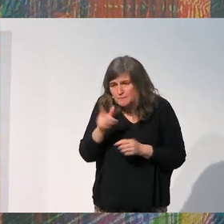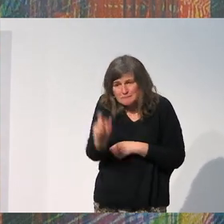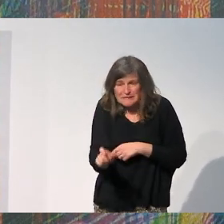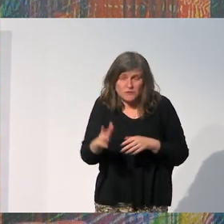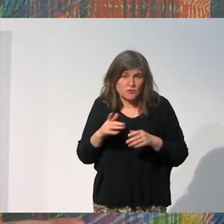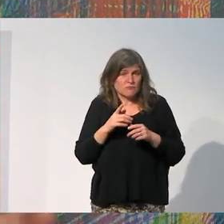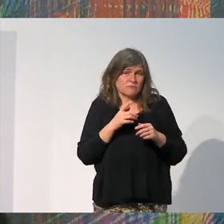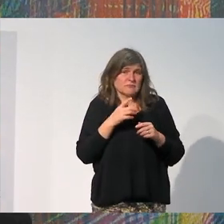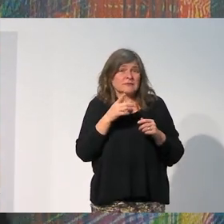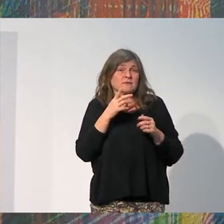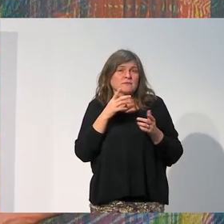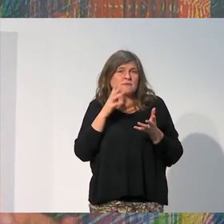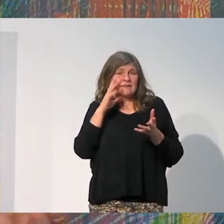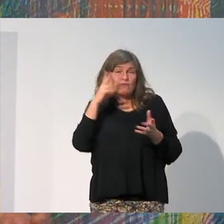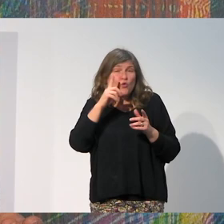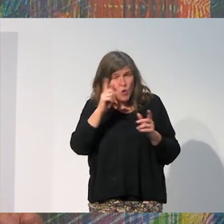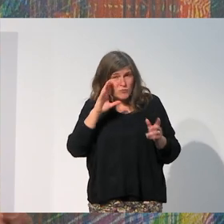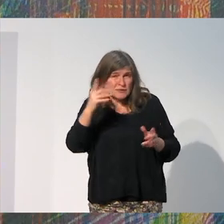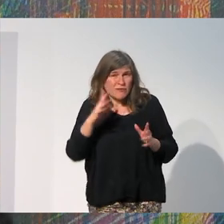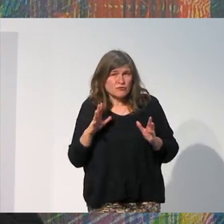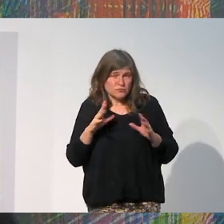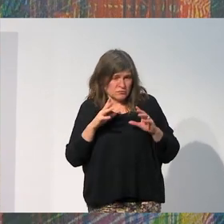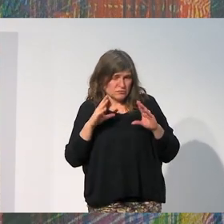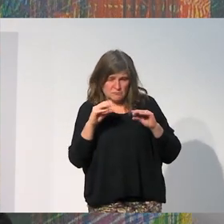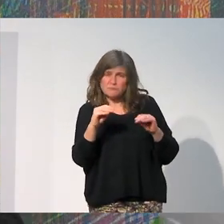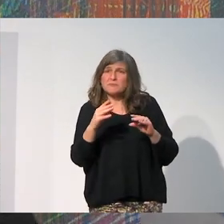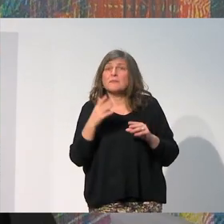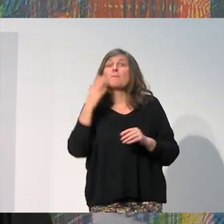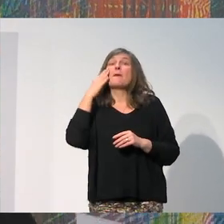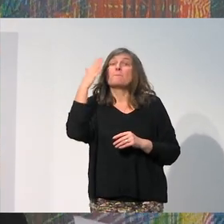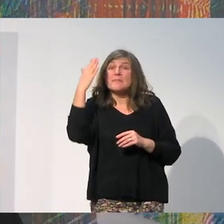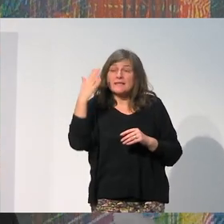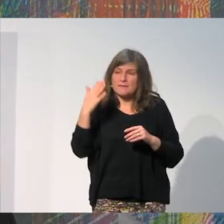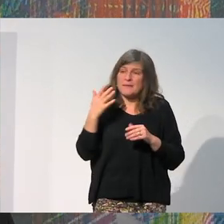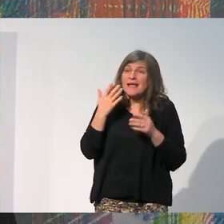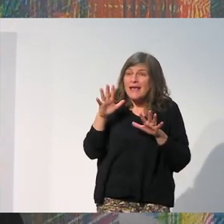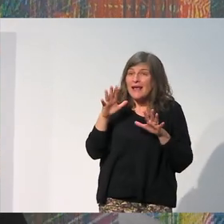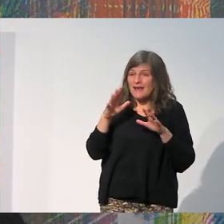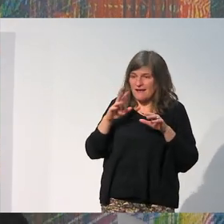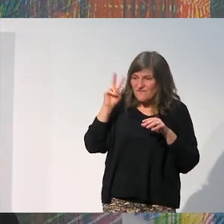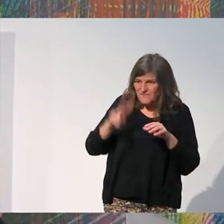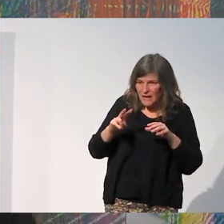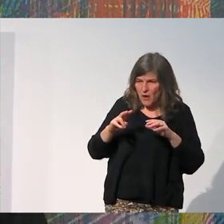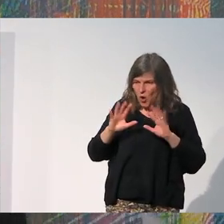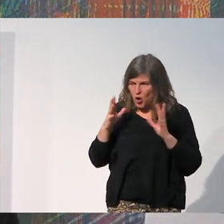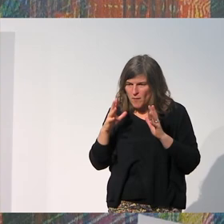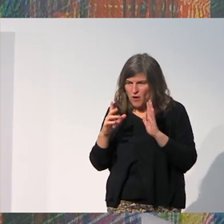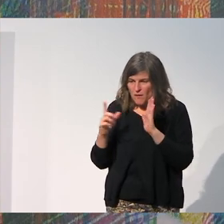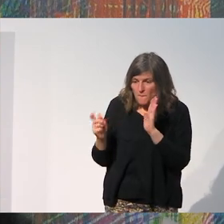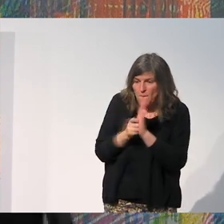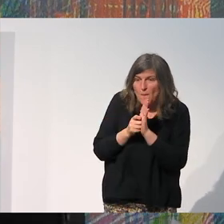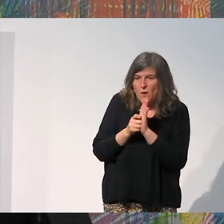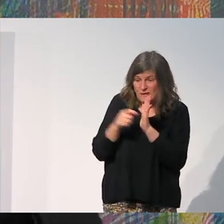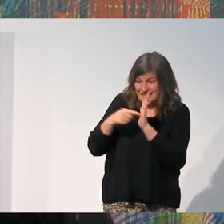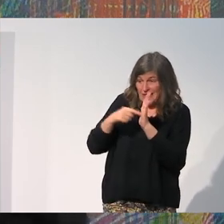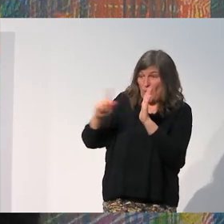à un chien. Ce qui serait irrationnel, ce serait de chercher à savoir éthologiquement le signal exactement qu'il